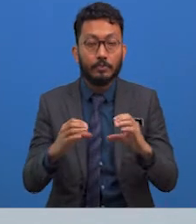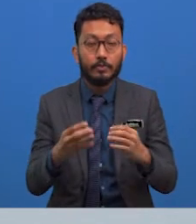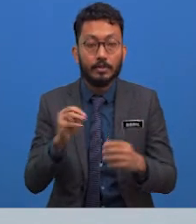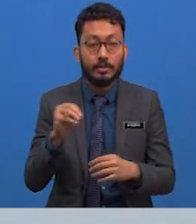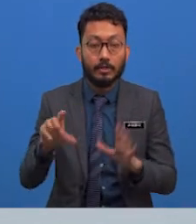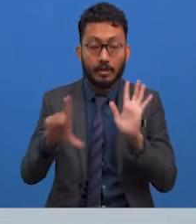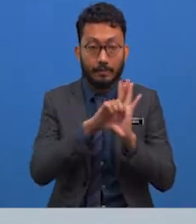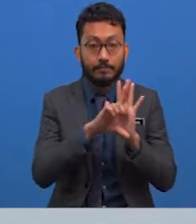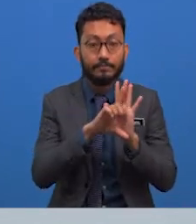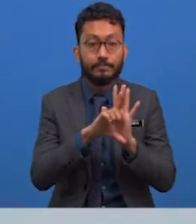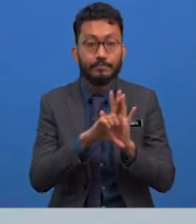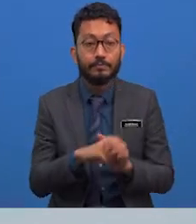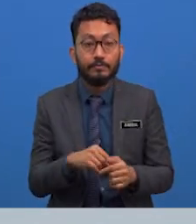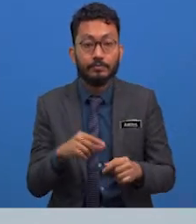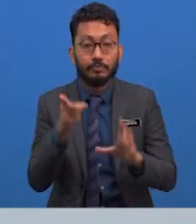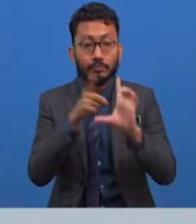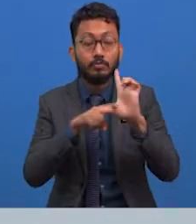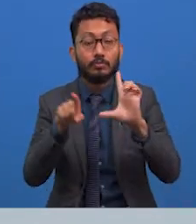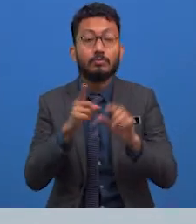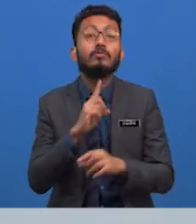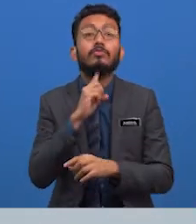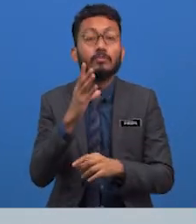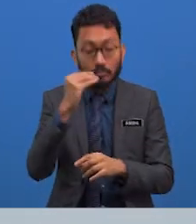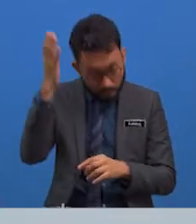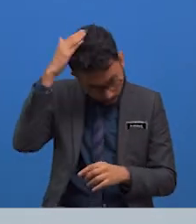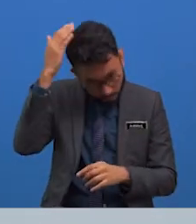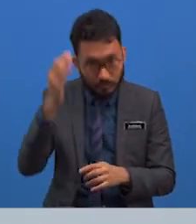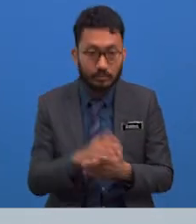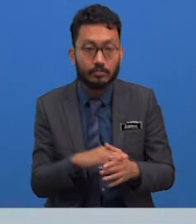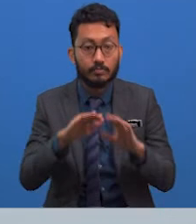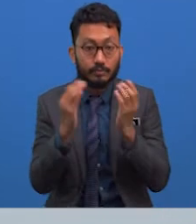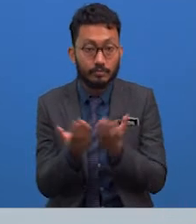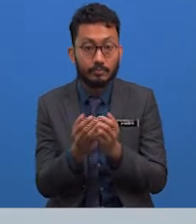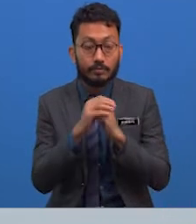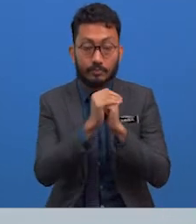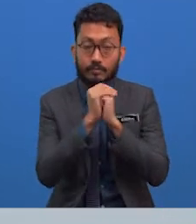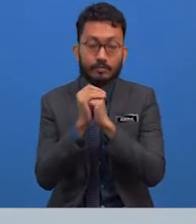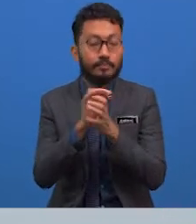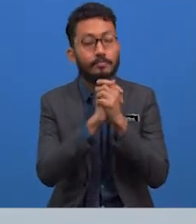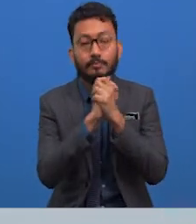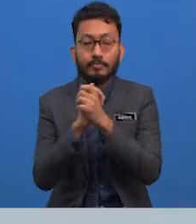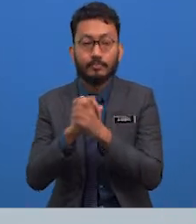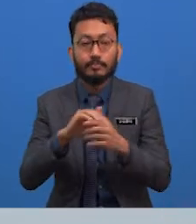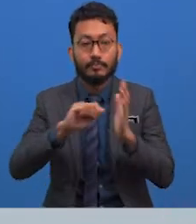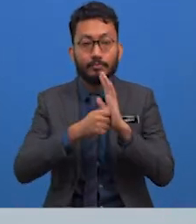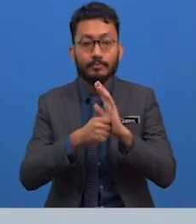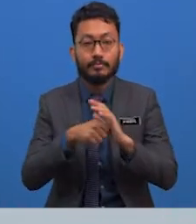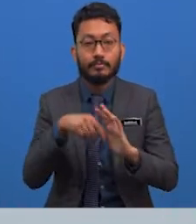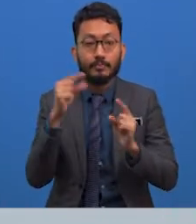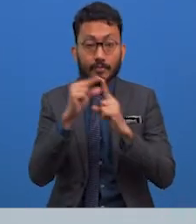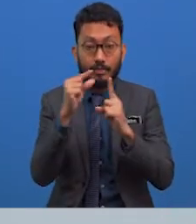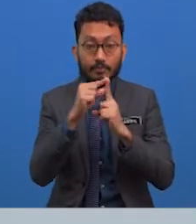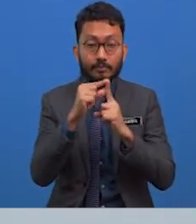labelkan sudut dongak Abdul dari bola. Syabas murid-murid. Ya, kunci perkataan ialah dari